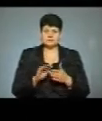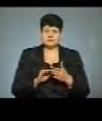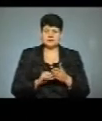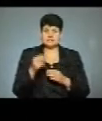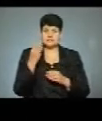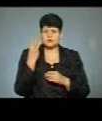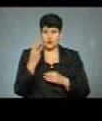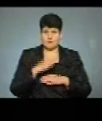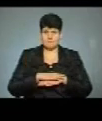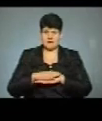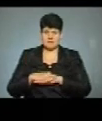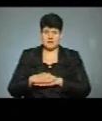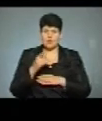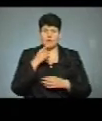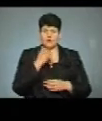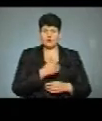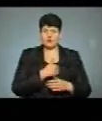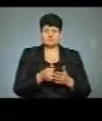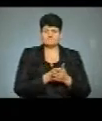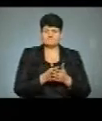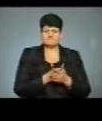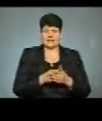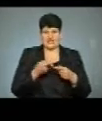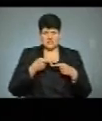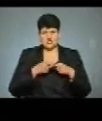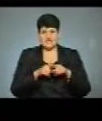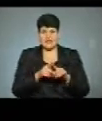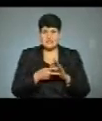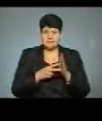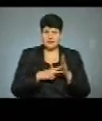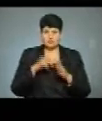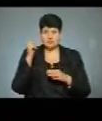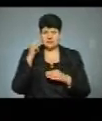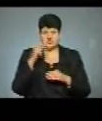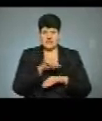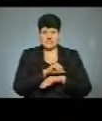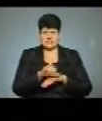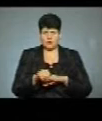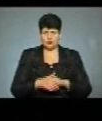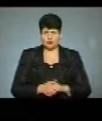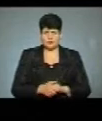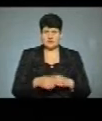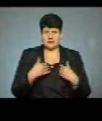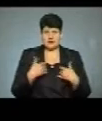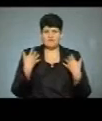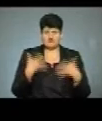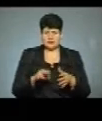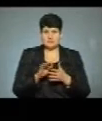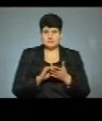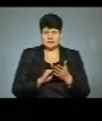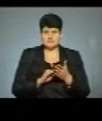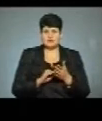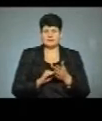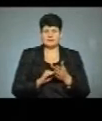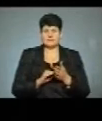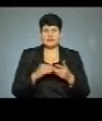трьох предметів. Каже, хоче здобути фах інженера і планує навчатися за кордоном. Я вже склав екзамен,